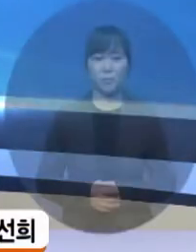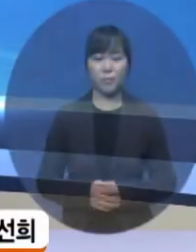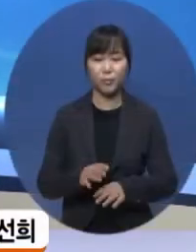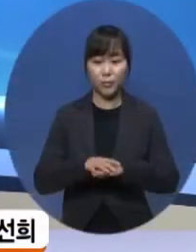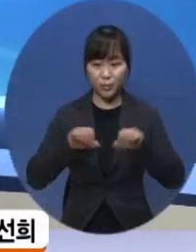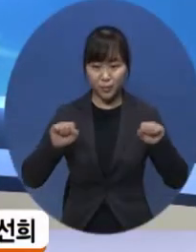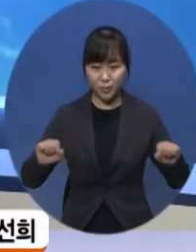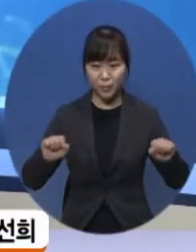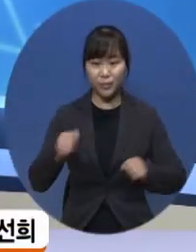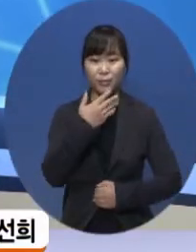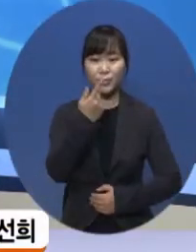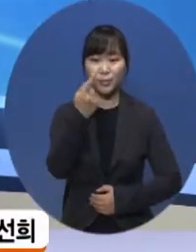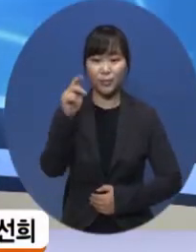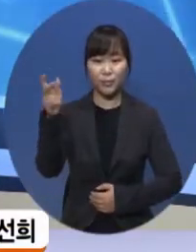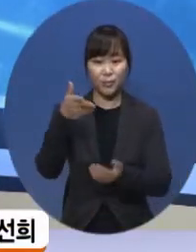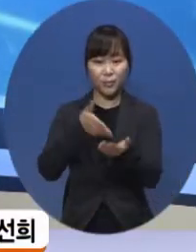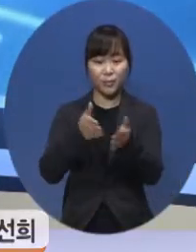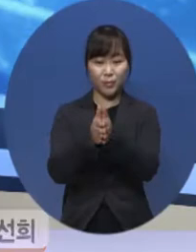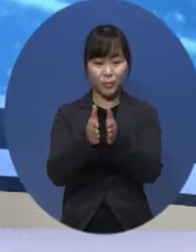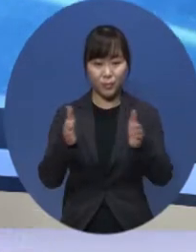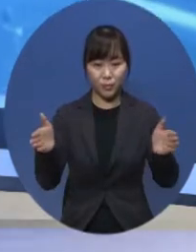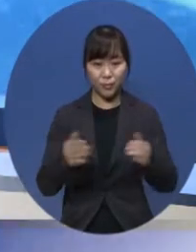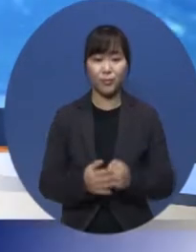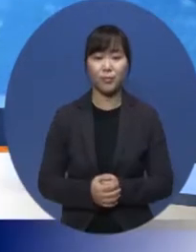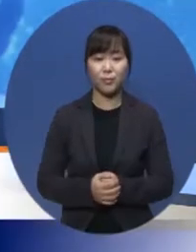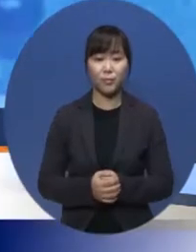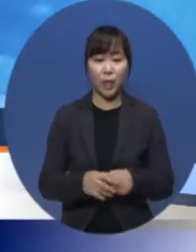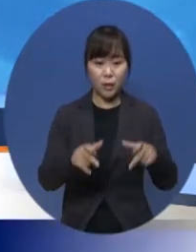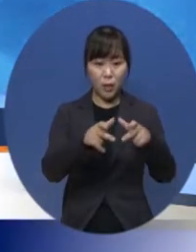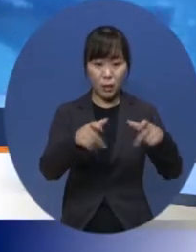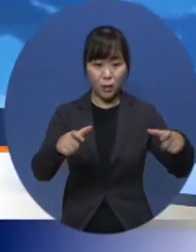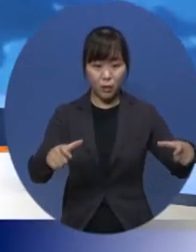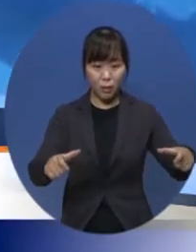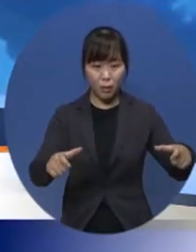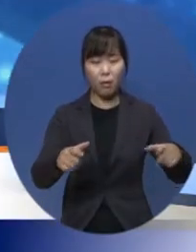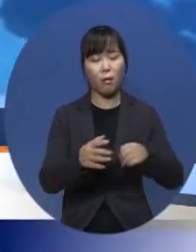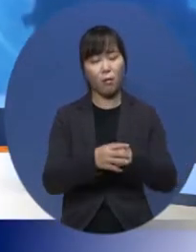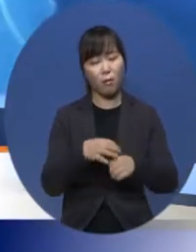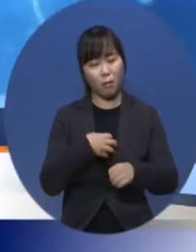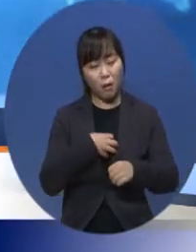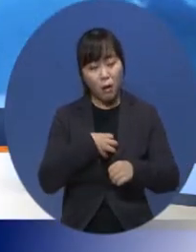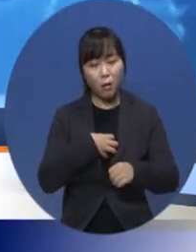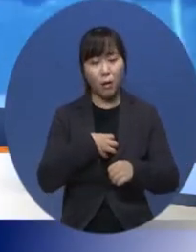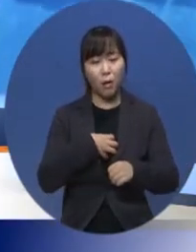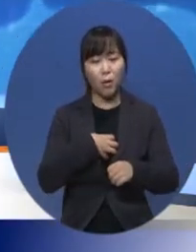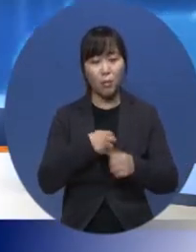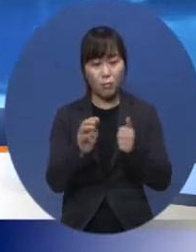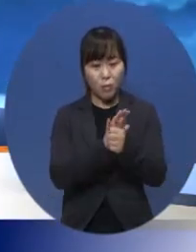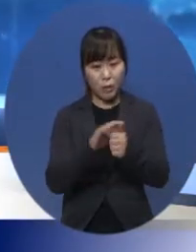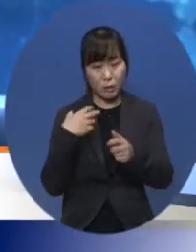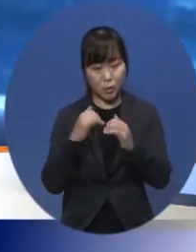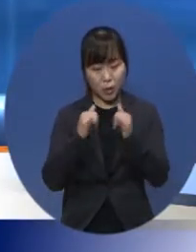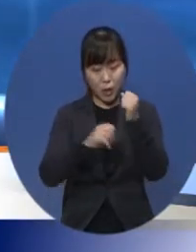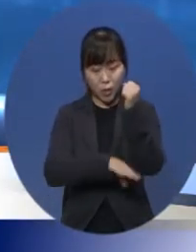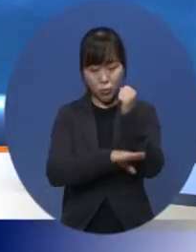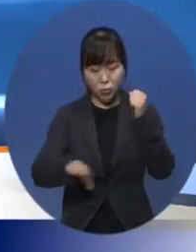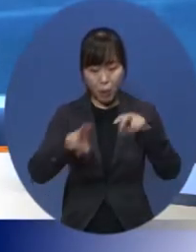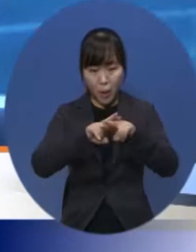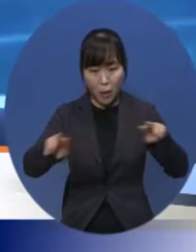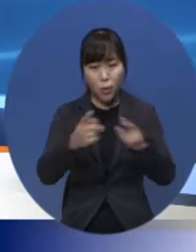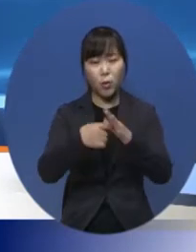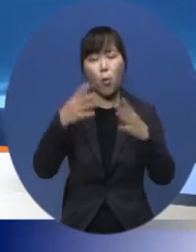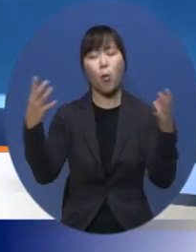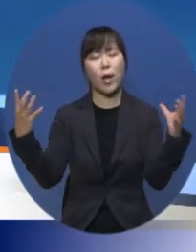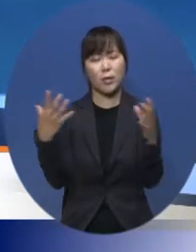시청자 여러분 안녕하십니까? 복지TV 뉴스입니다. 장애계가 불완전한 부양 의무자 기준 폐지에 대해 완전한